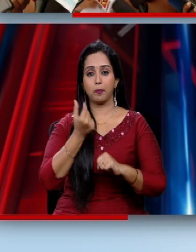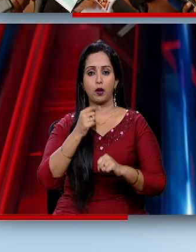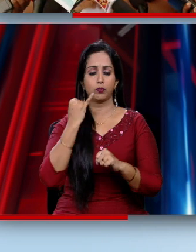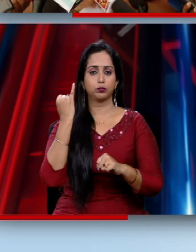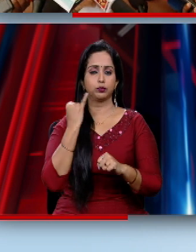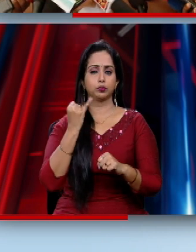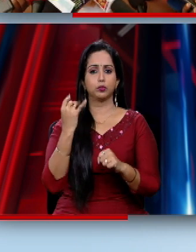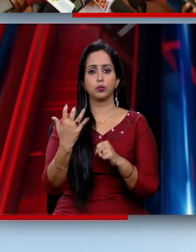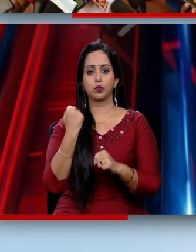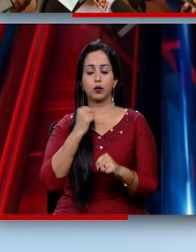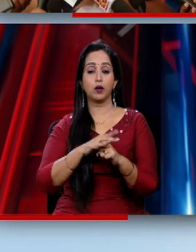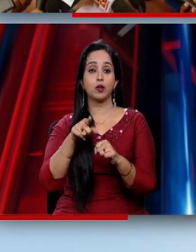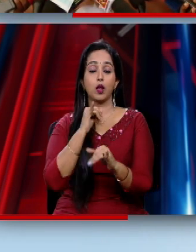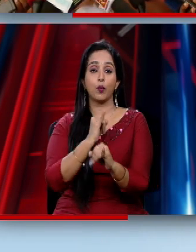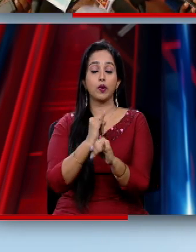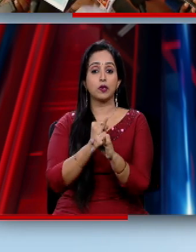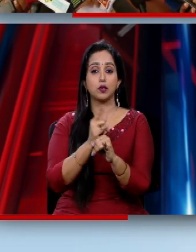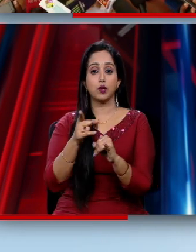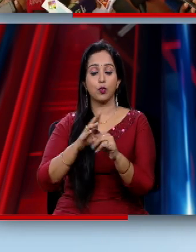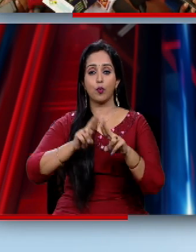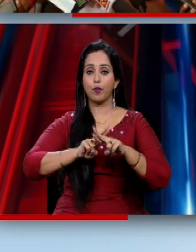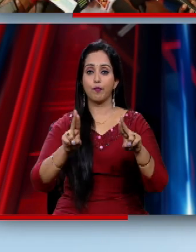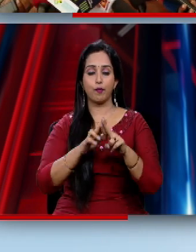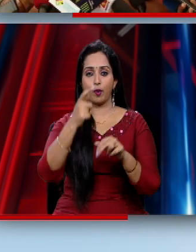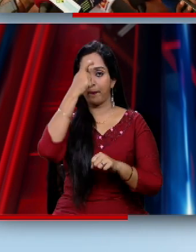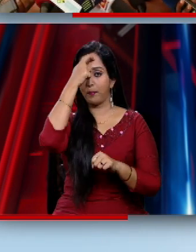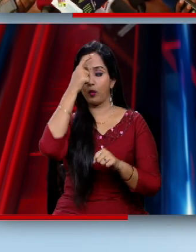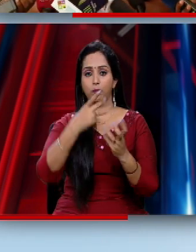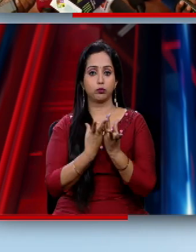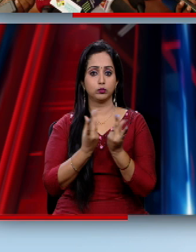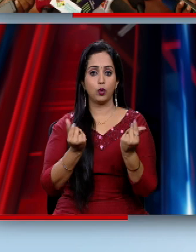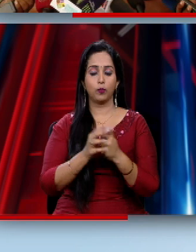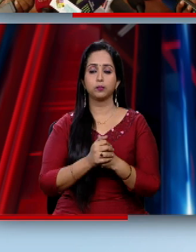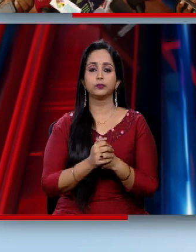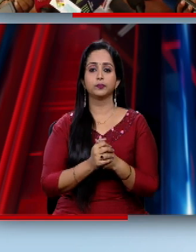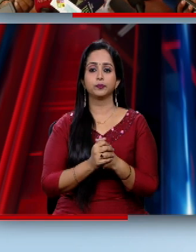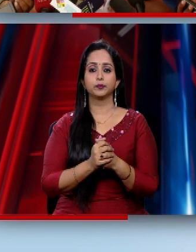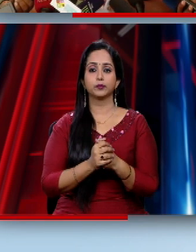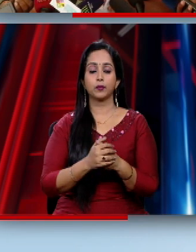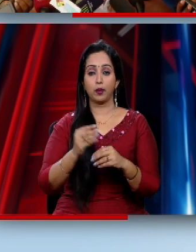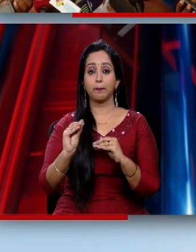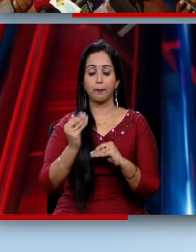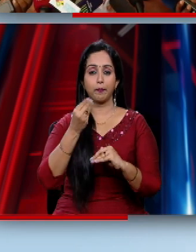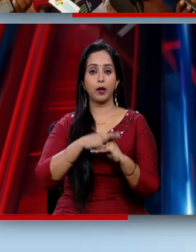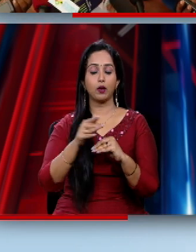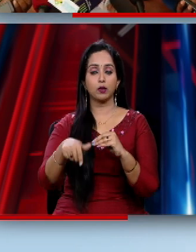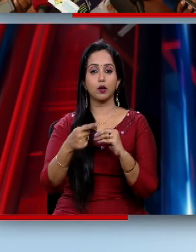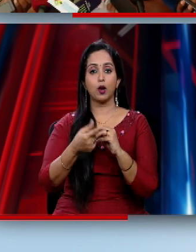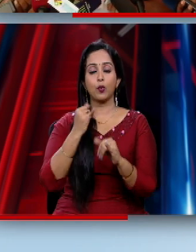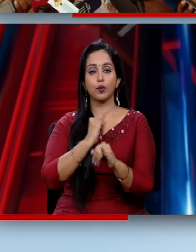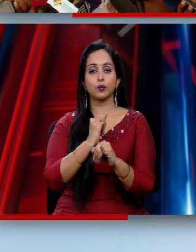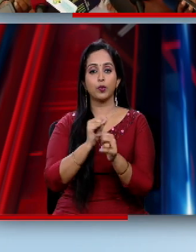കണ്ടെത്തിക്കൊണ്ട് ഈ സ്ഥാപനത്തിൻ്റെ എല്ലാവിധ പ്രശ്നങ്ങളും ദൂരീകരിച്ച് ഏറ്റവും മികച്ച ഒരു സ്ഥാപനമായിട്ട്